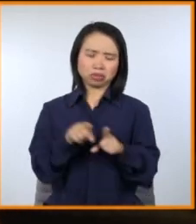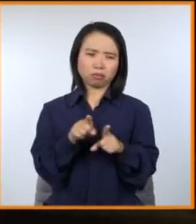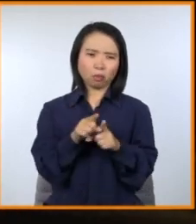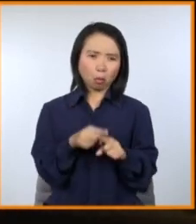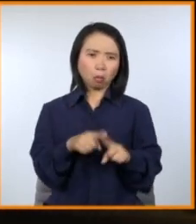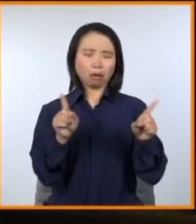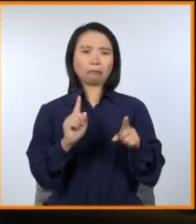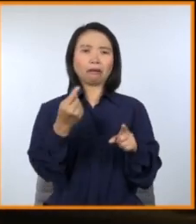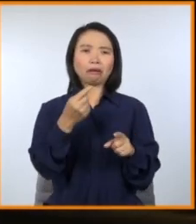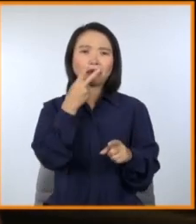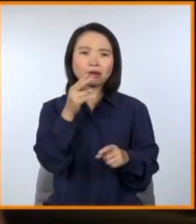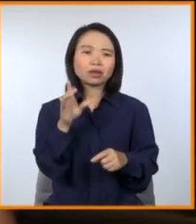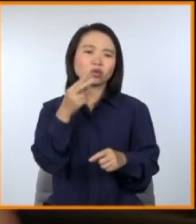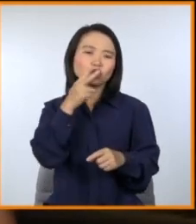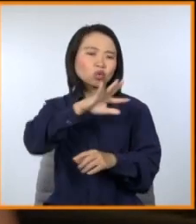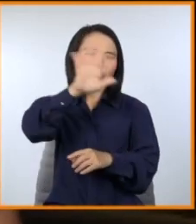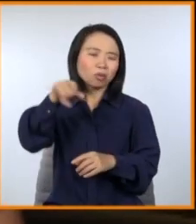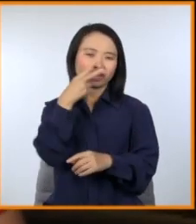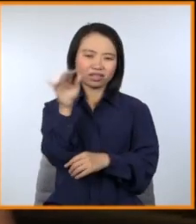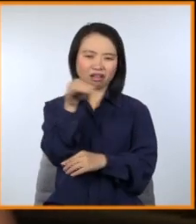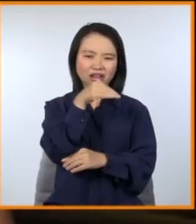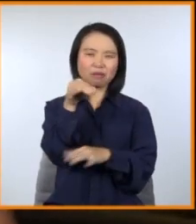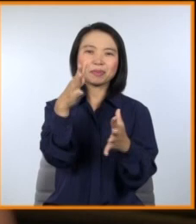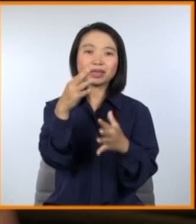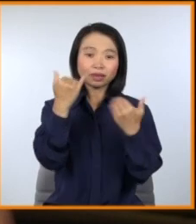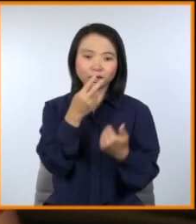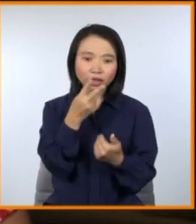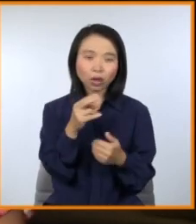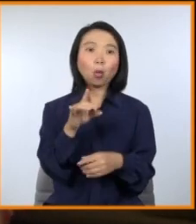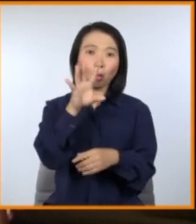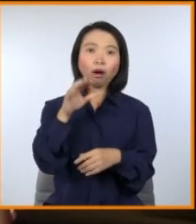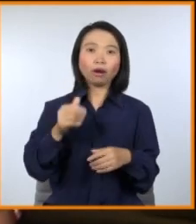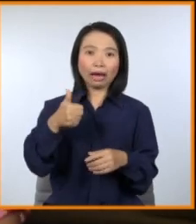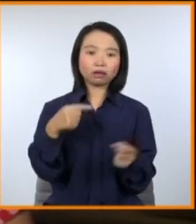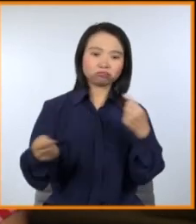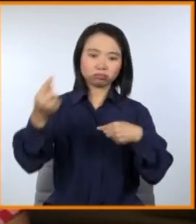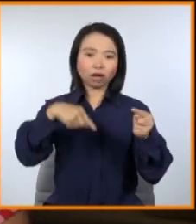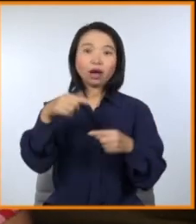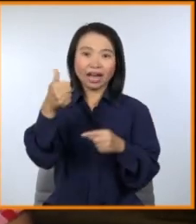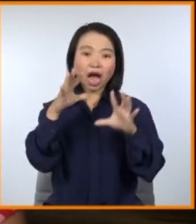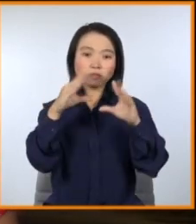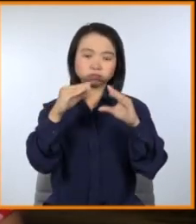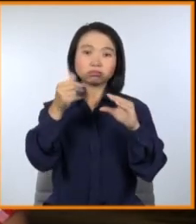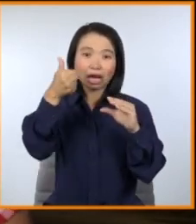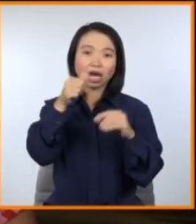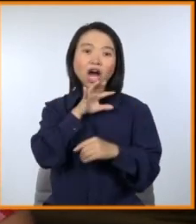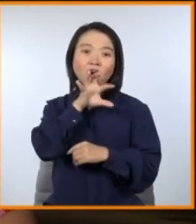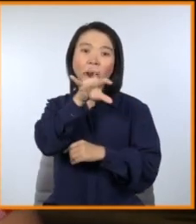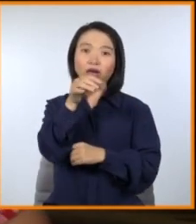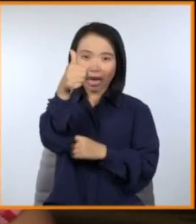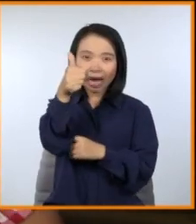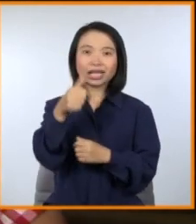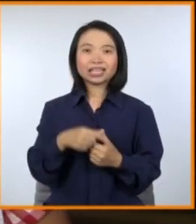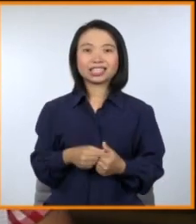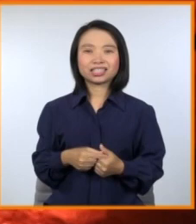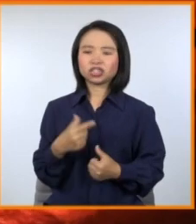ราะว่าที่ไปดูมาทั้งหมดไม่มีขยับได้เลยค่ะมีแต่แข็งๆค่ะแต่อันนี้คือตัวนิ่มแล้วก็ขยับได้ร้องได้ค่ะ มีตั